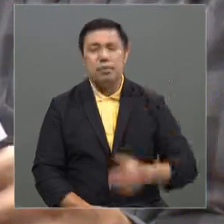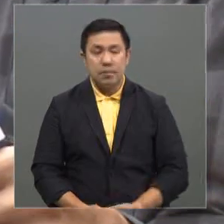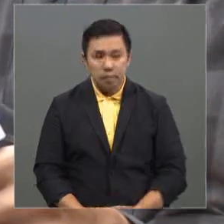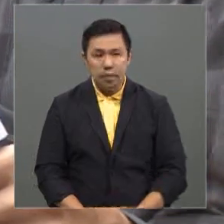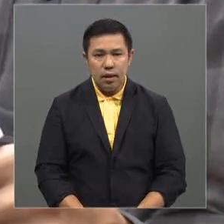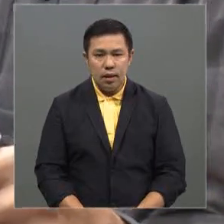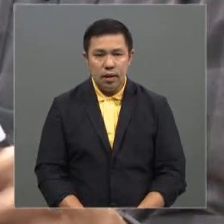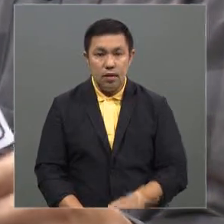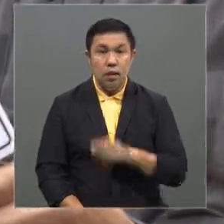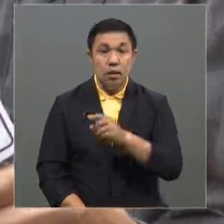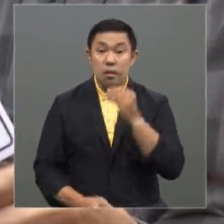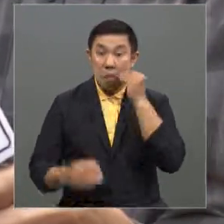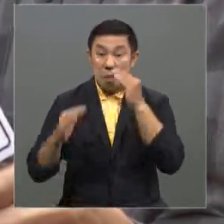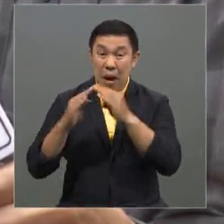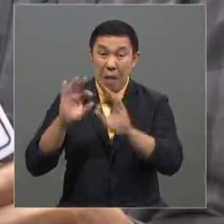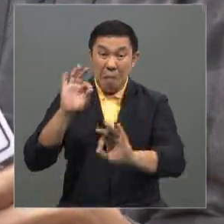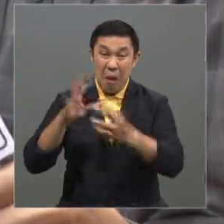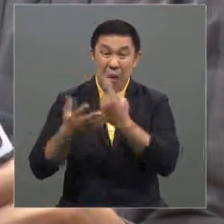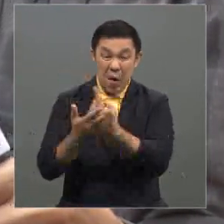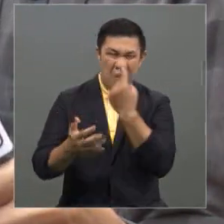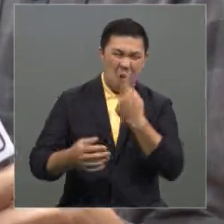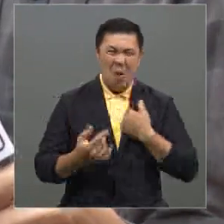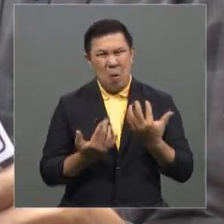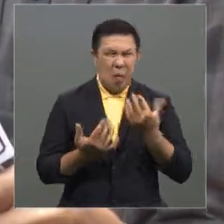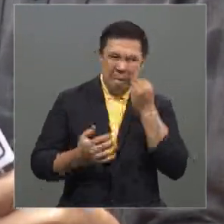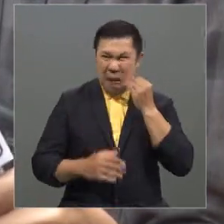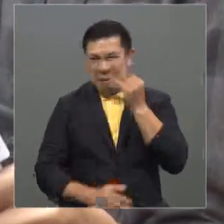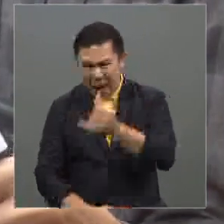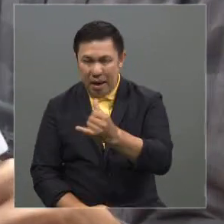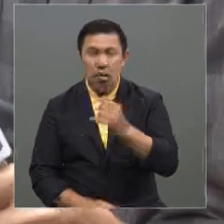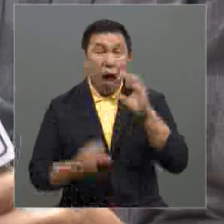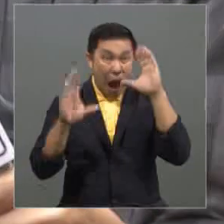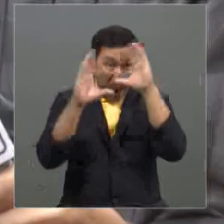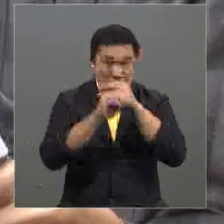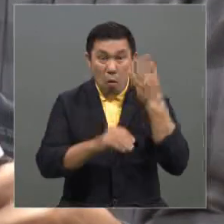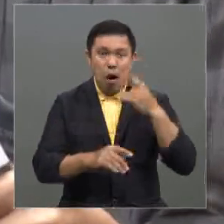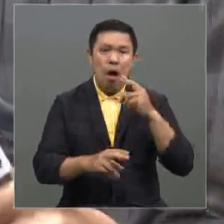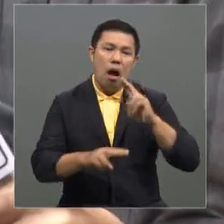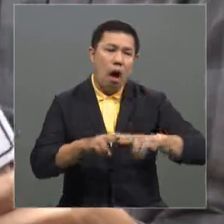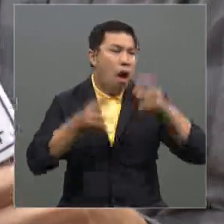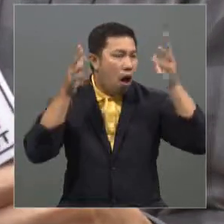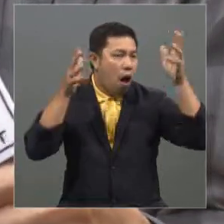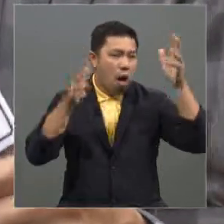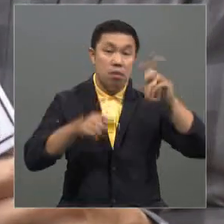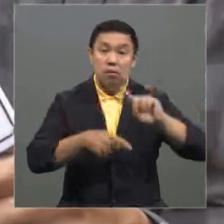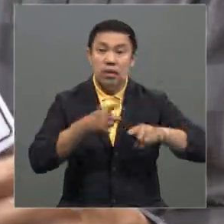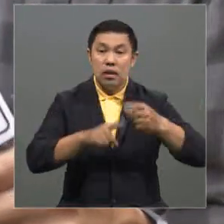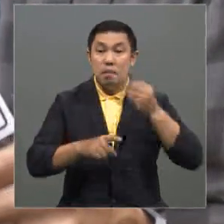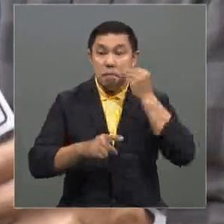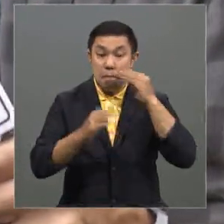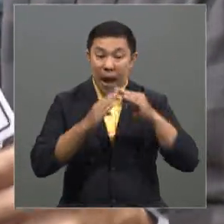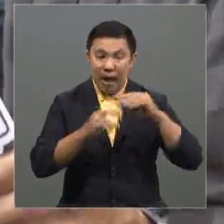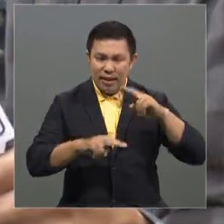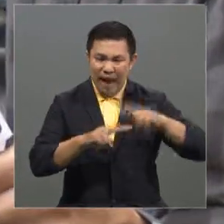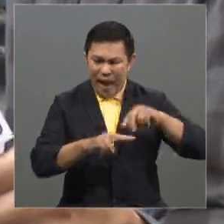ขณะที่หนึ่งในผู้ประสบภัยที่มารอจะเก็บข้าวของภายในบ้านก็เล่าว่าคืนเกิดเหตุนั่งสังสรรค์อยู่กับเพื่อนที่ด้านหลังที่บ้านซึ่